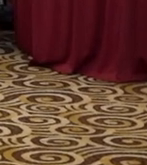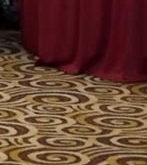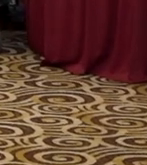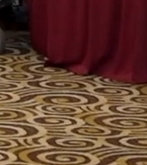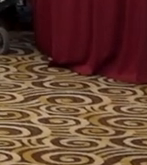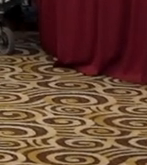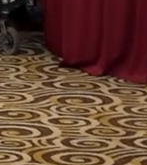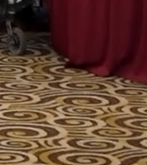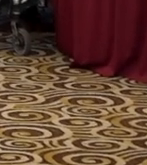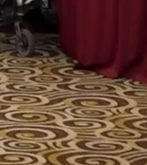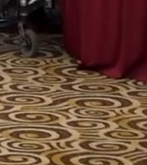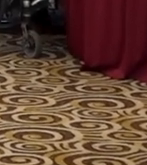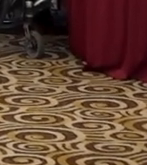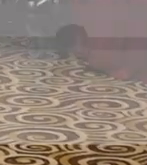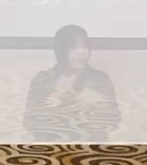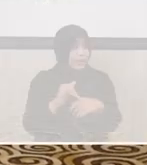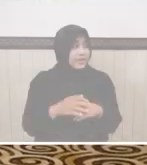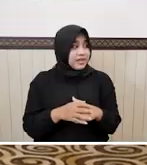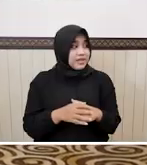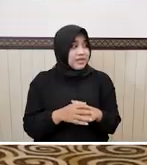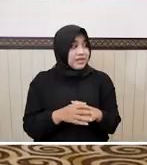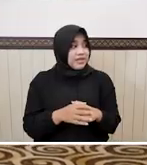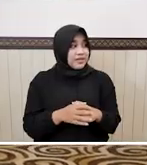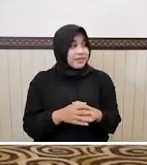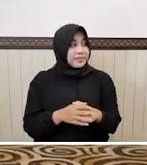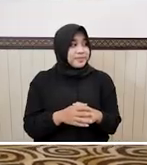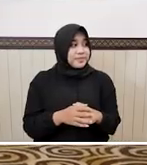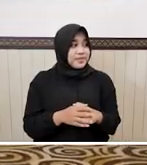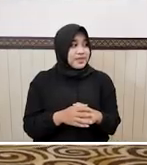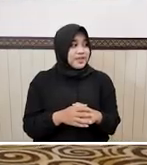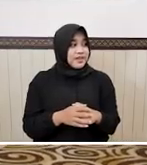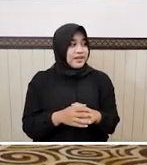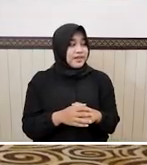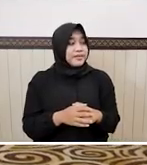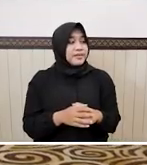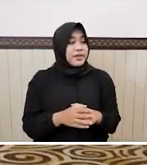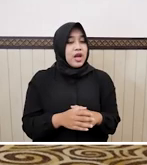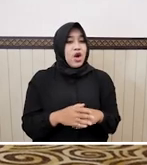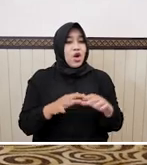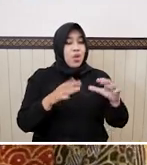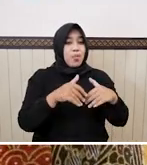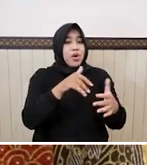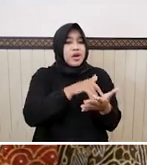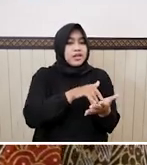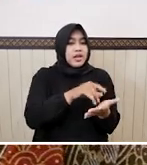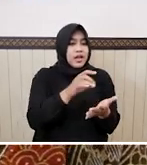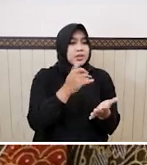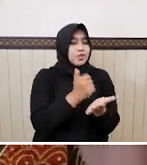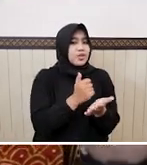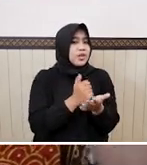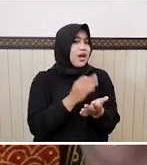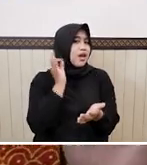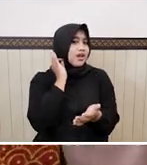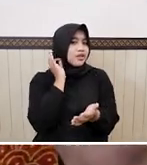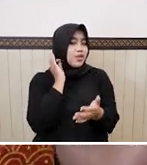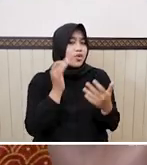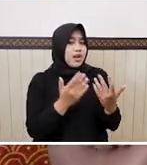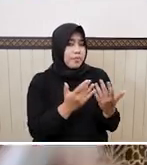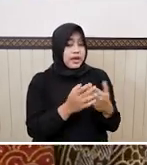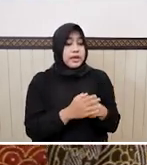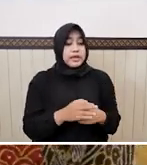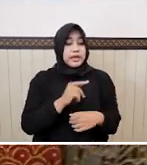kalau akomodasi yang layak itu tidak diberikan kepada seorang penyandang disabilitas atau kelompok rentan lainnya apa resikonya kena